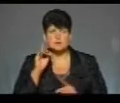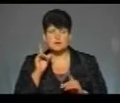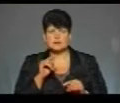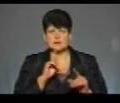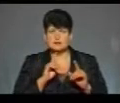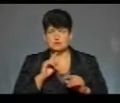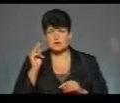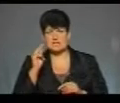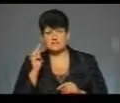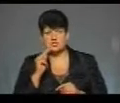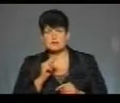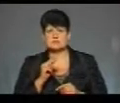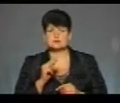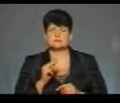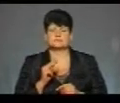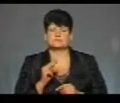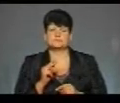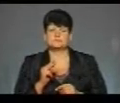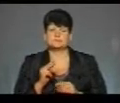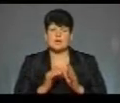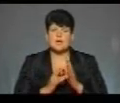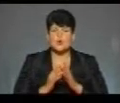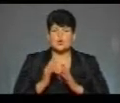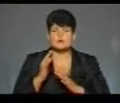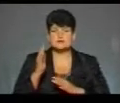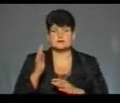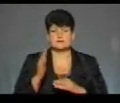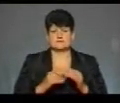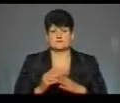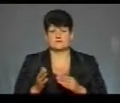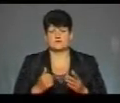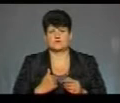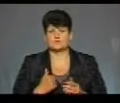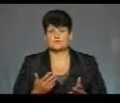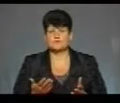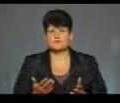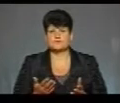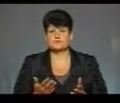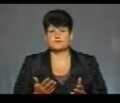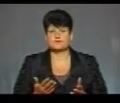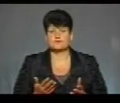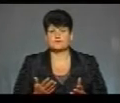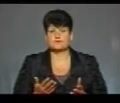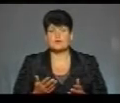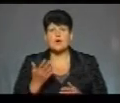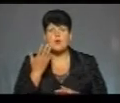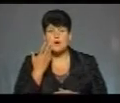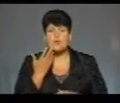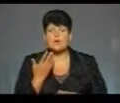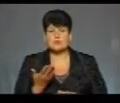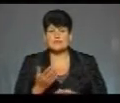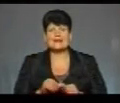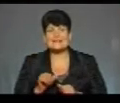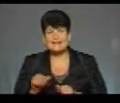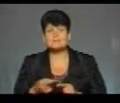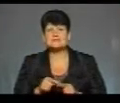збори, навчатися і рости в фаховому рівні і в військовому. Власне, коли, окрім